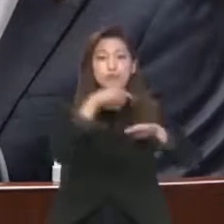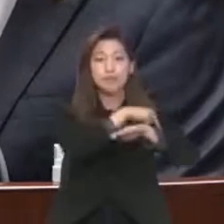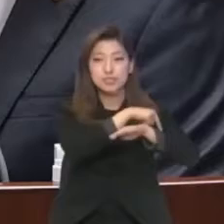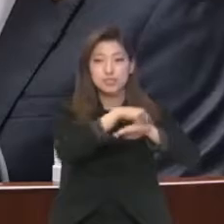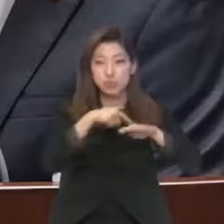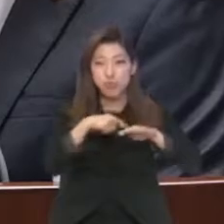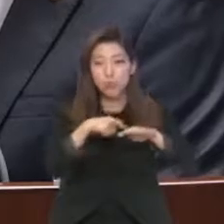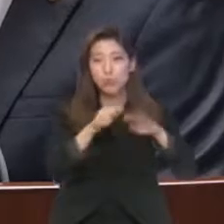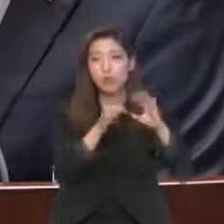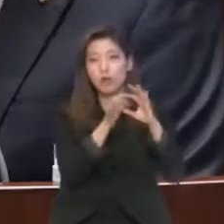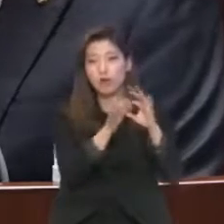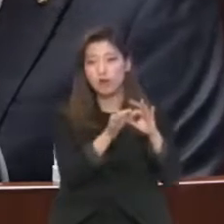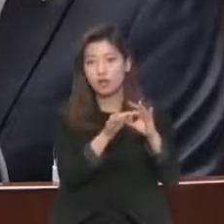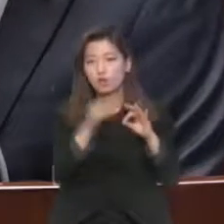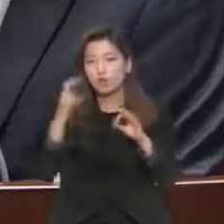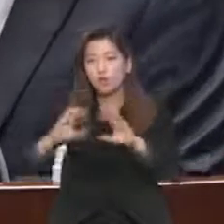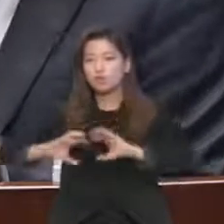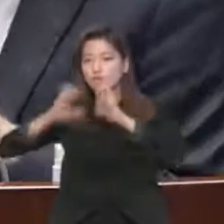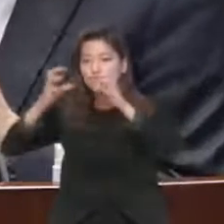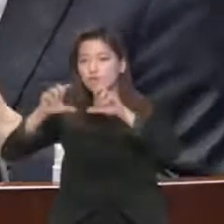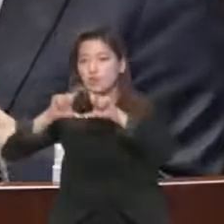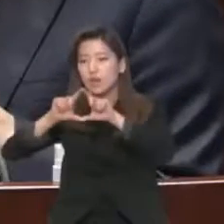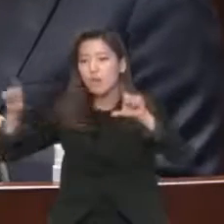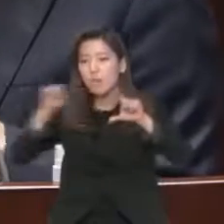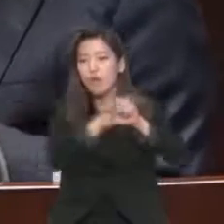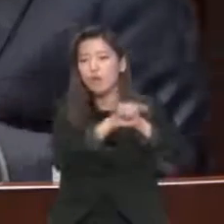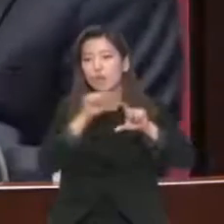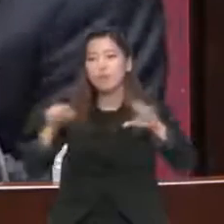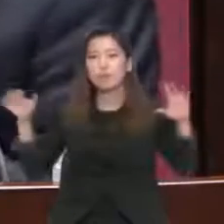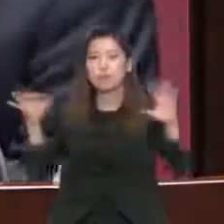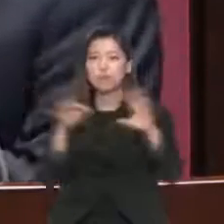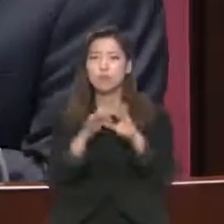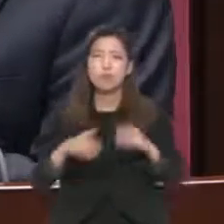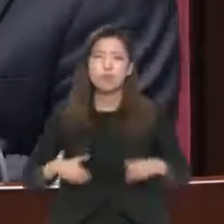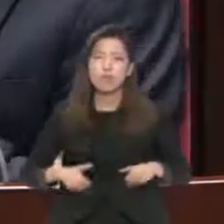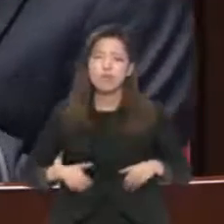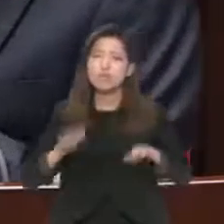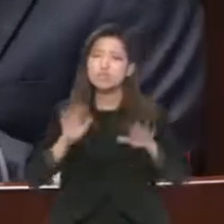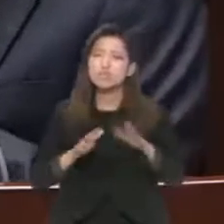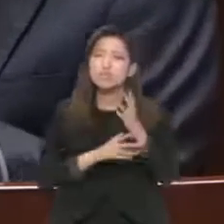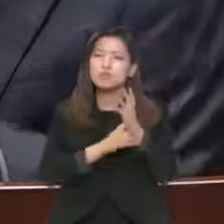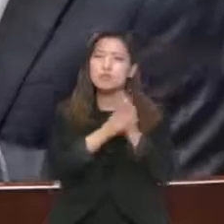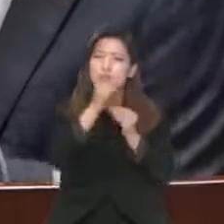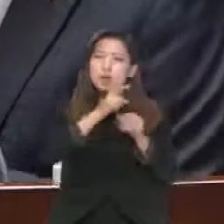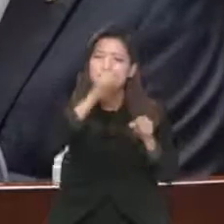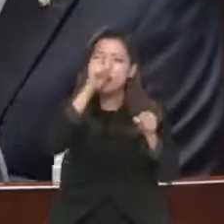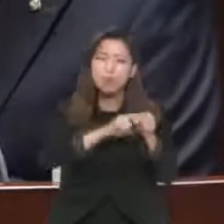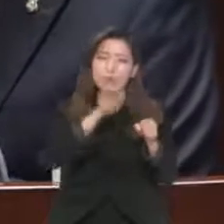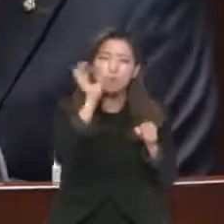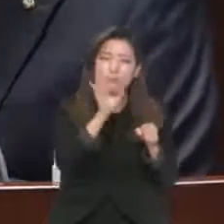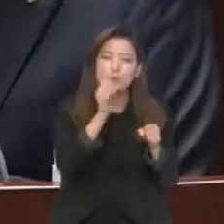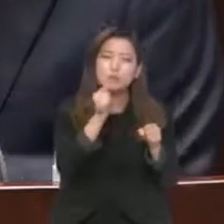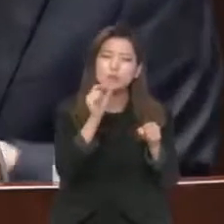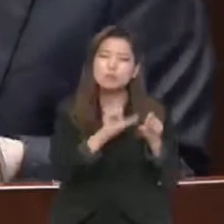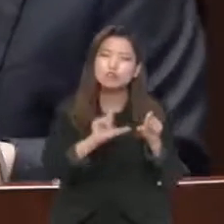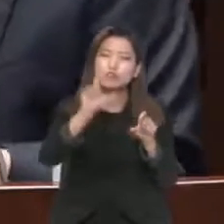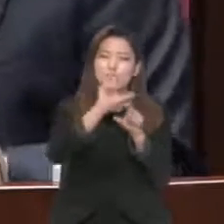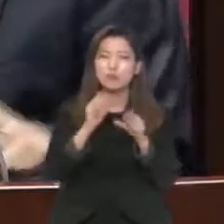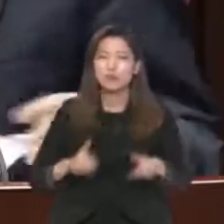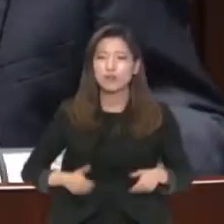국제주의적 보편성이 균형을 이루어야 되는데 지금의 통일 담론에서 조금 더 국제주의적 보편성을 가미하자는 제안이었습니다.